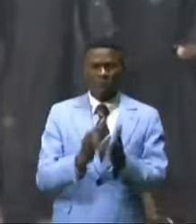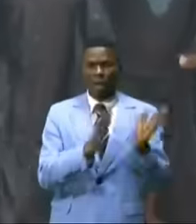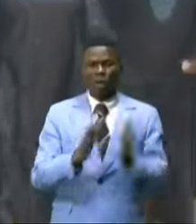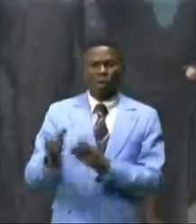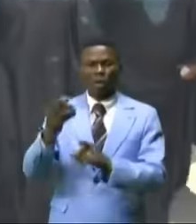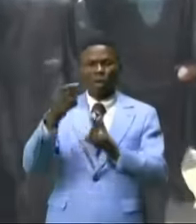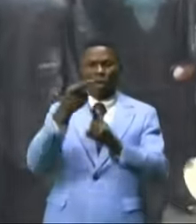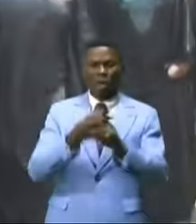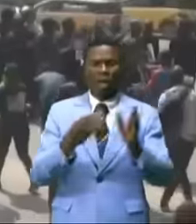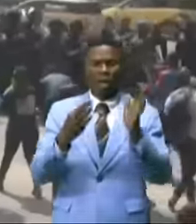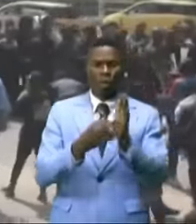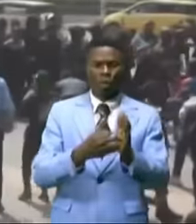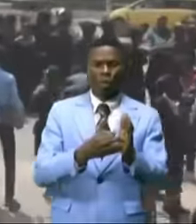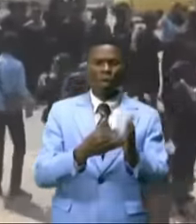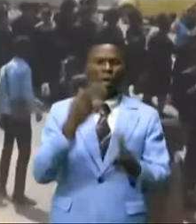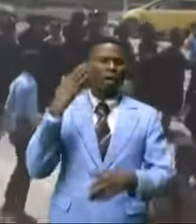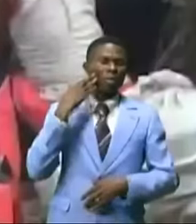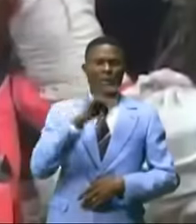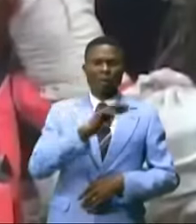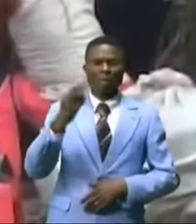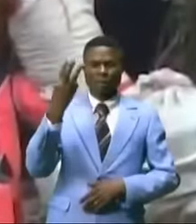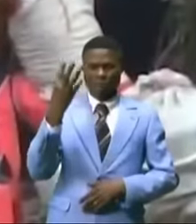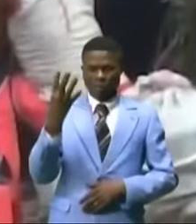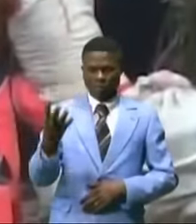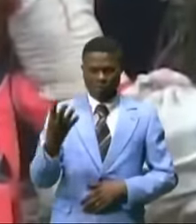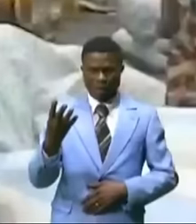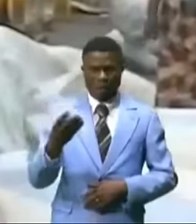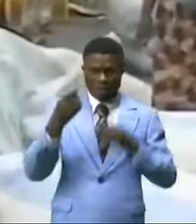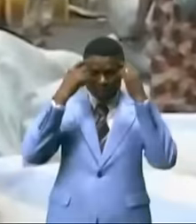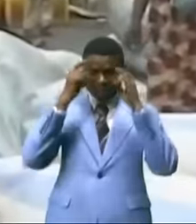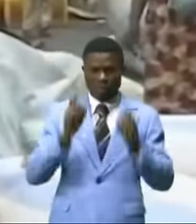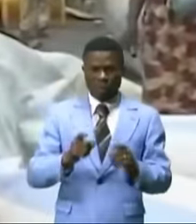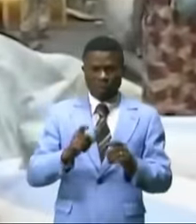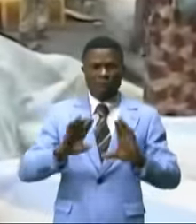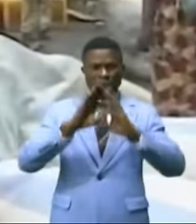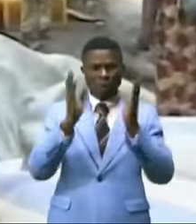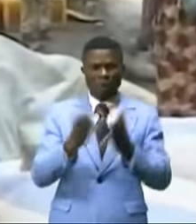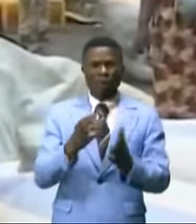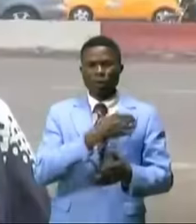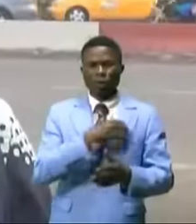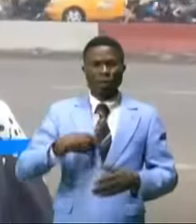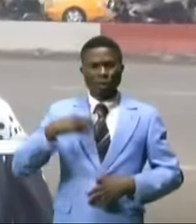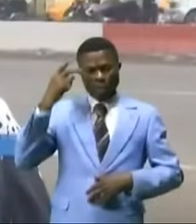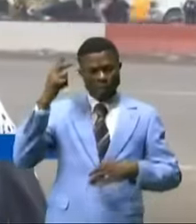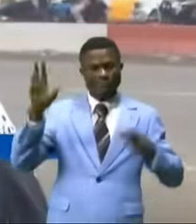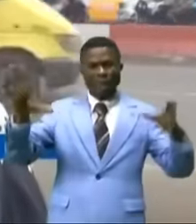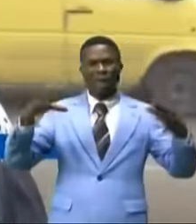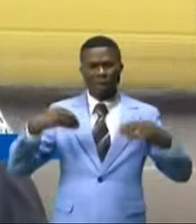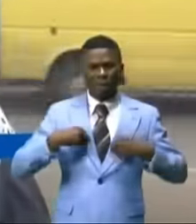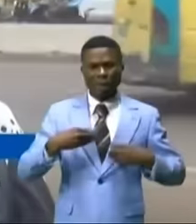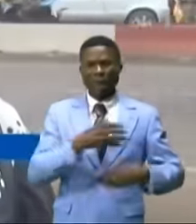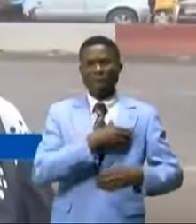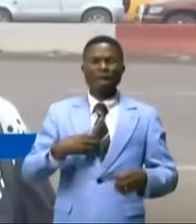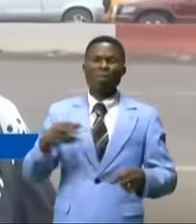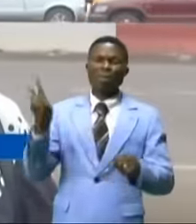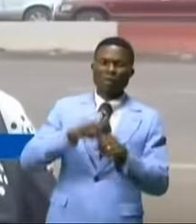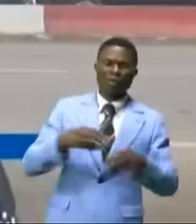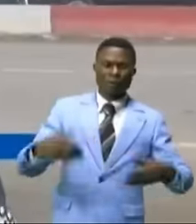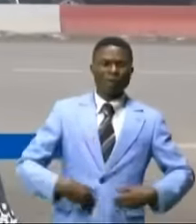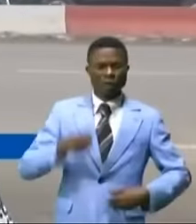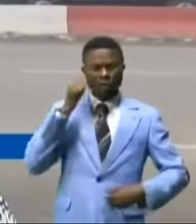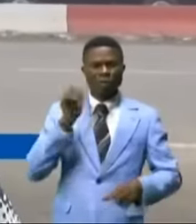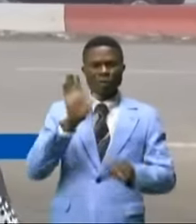le 8 mars 2024. Une décision bien accueillie par les femmes kinoises. Les mamans sont violées, les jeunes filles sont